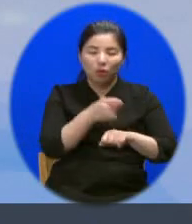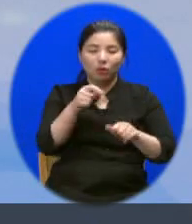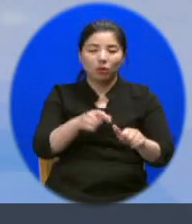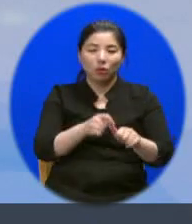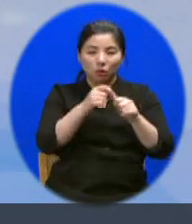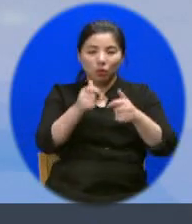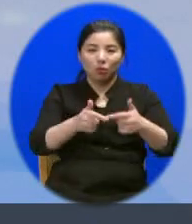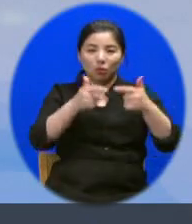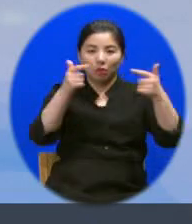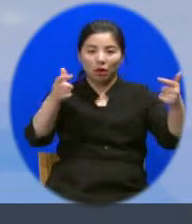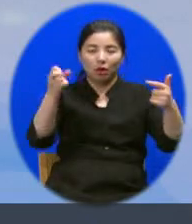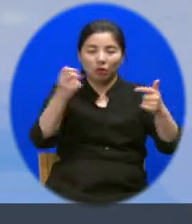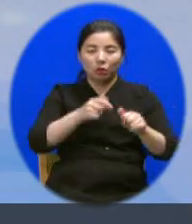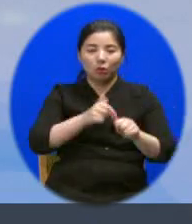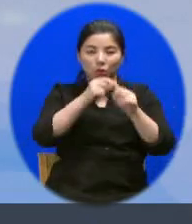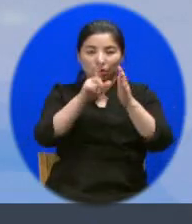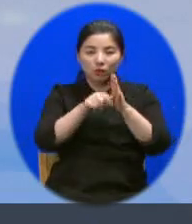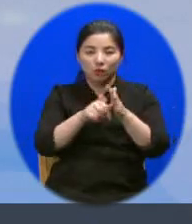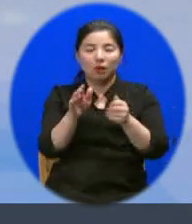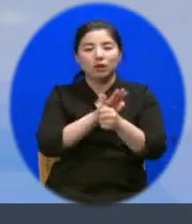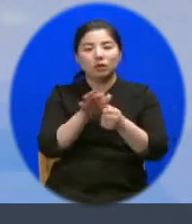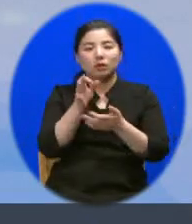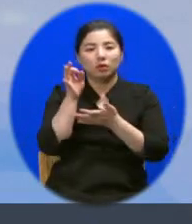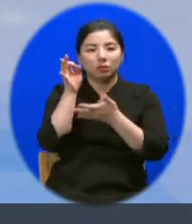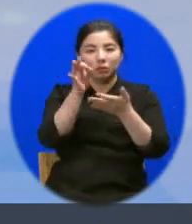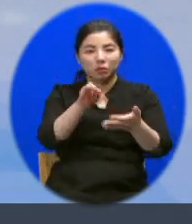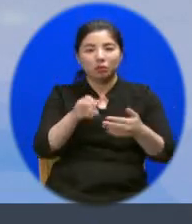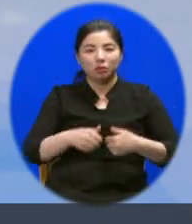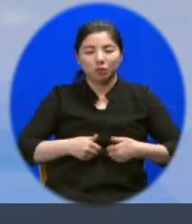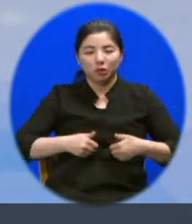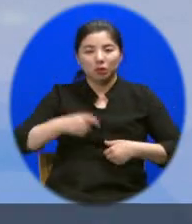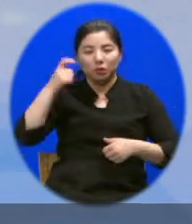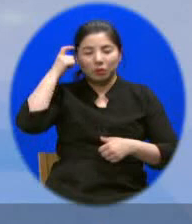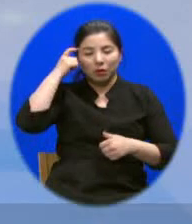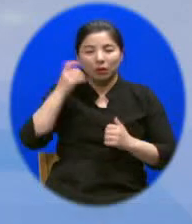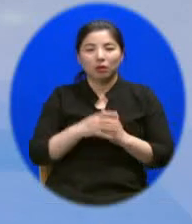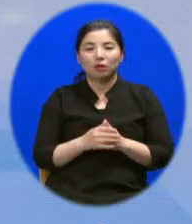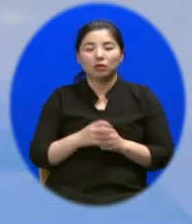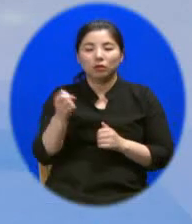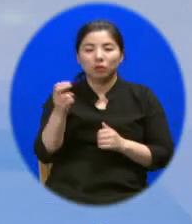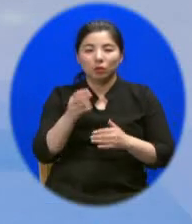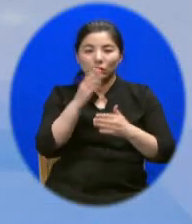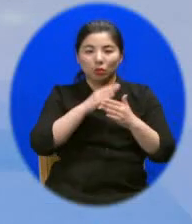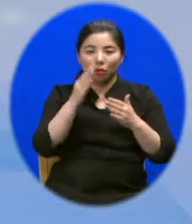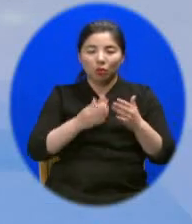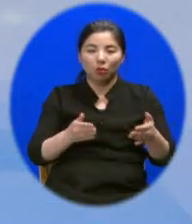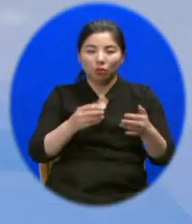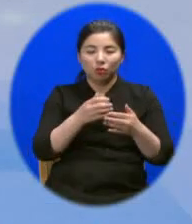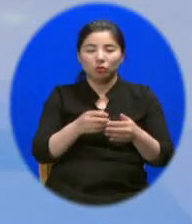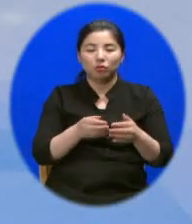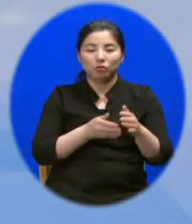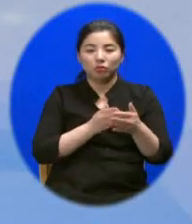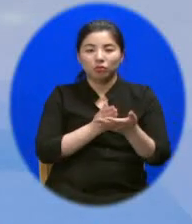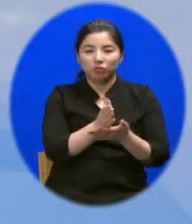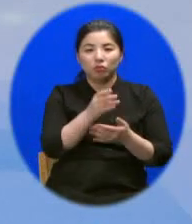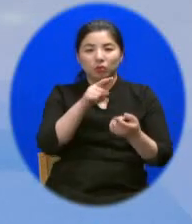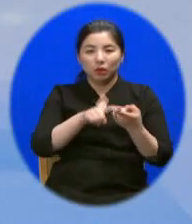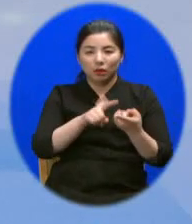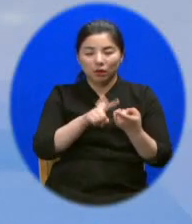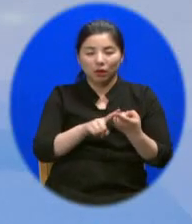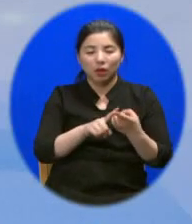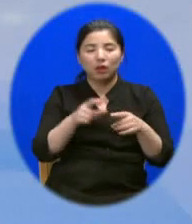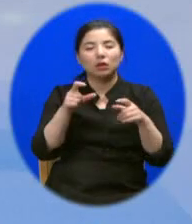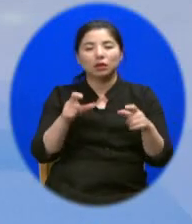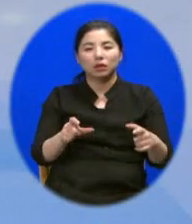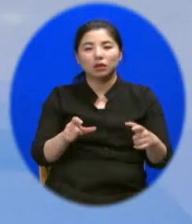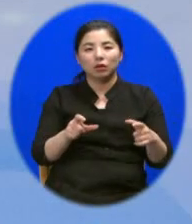고용을 확대하고 고용 했을 경우에는 장려금을 지급해야 될 필요가 있다 그리고 공공부문에서 어